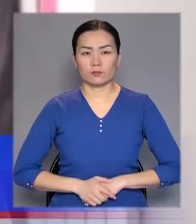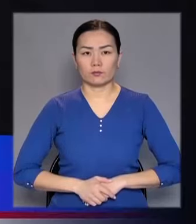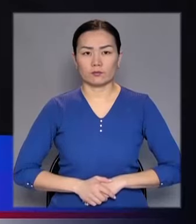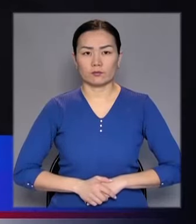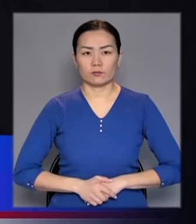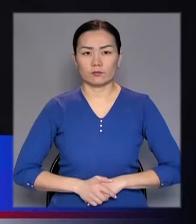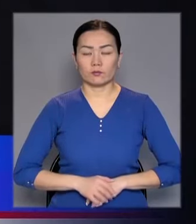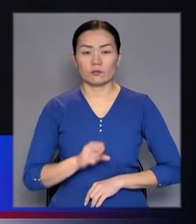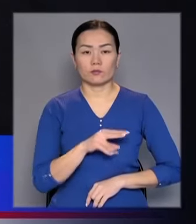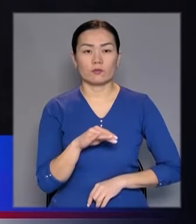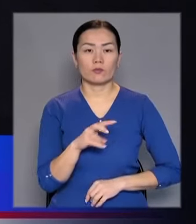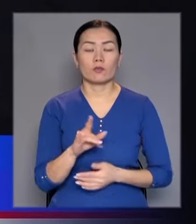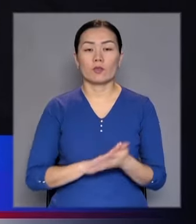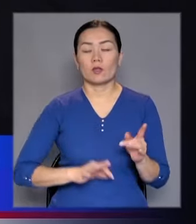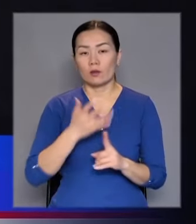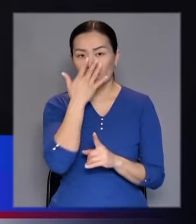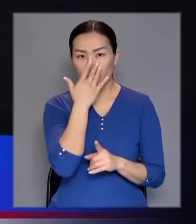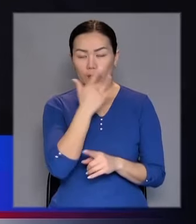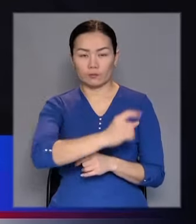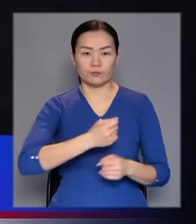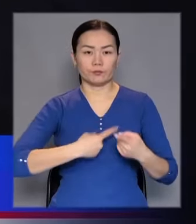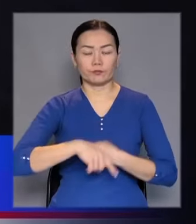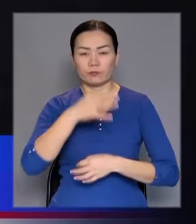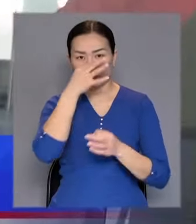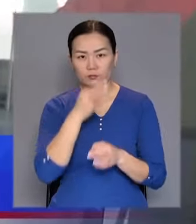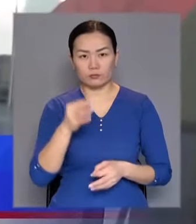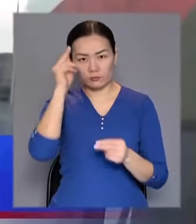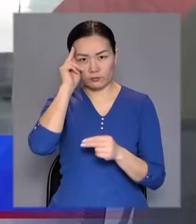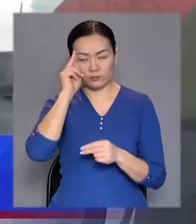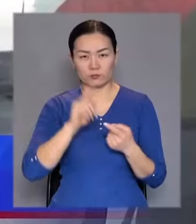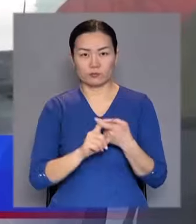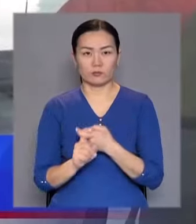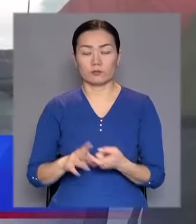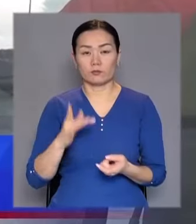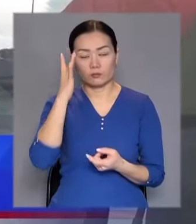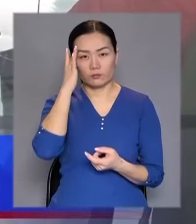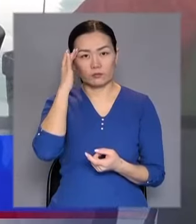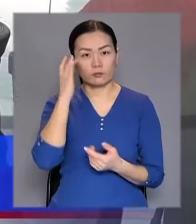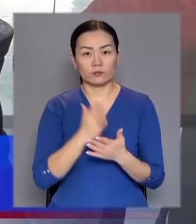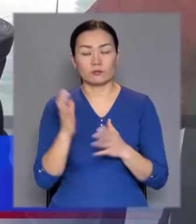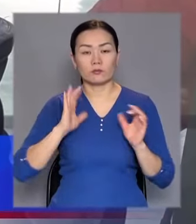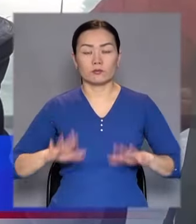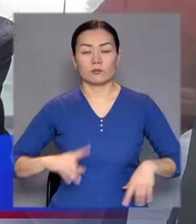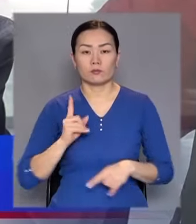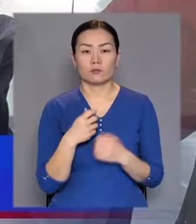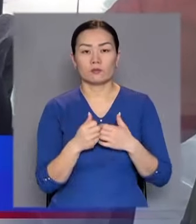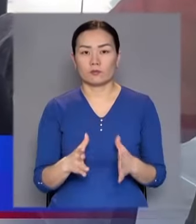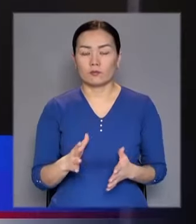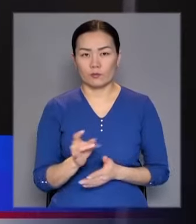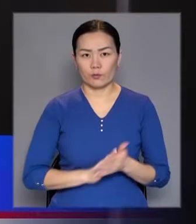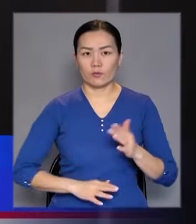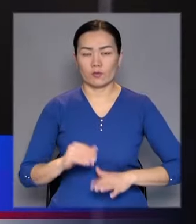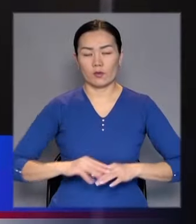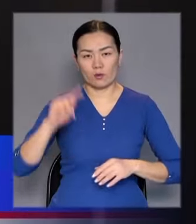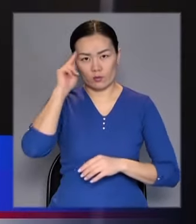студенттерімізге. Ұлжанның ендігі мақсаты шетелден алып келген тәжірибесін біліммен ұштастыру. Кейін жоғары оқу орында үздік тәмамдаған соң